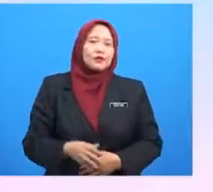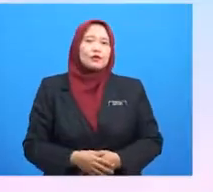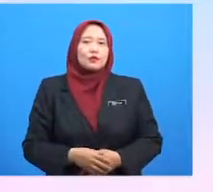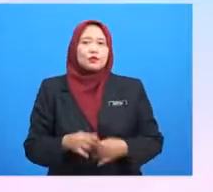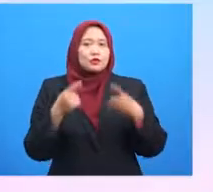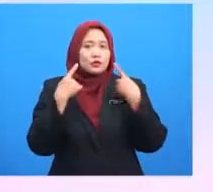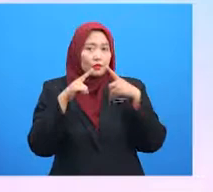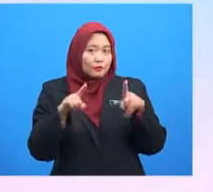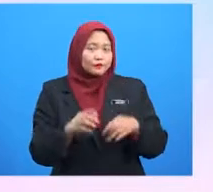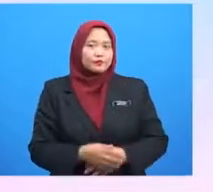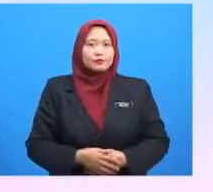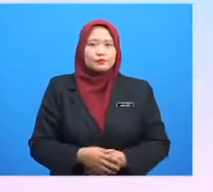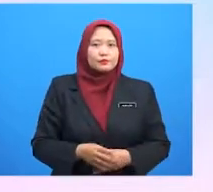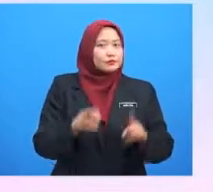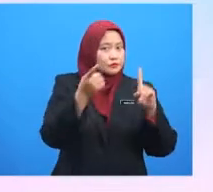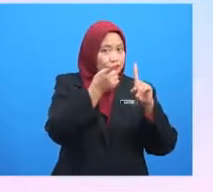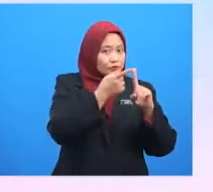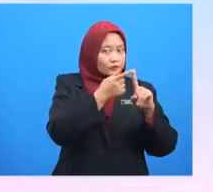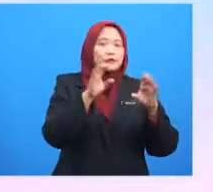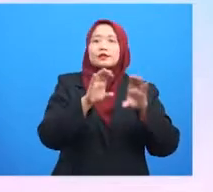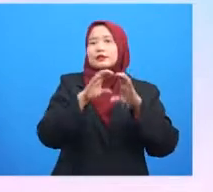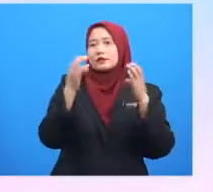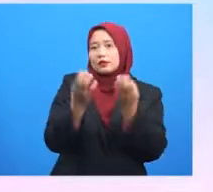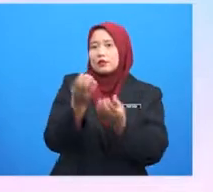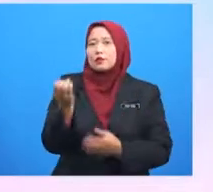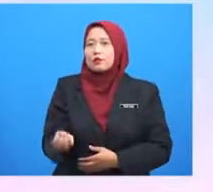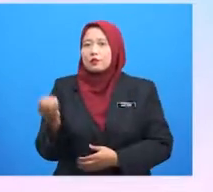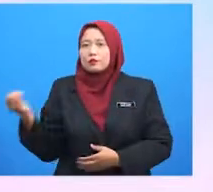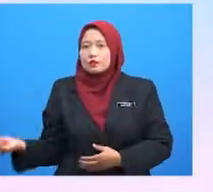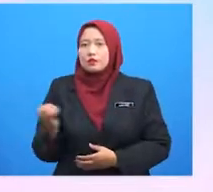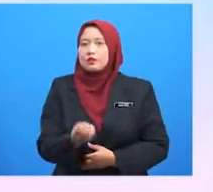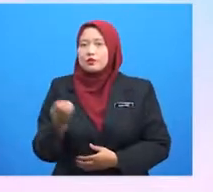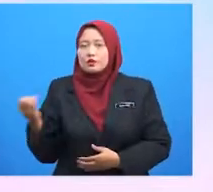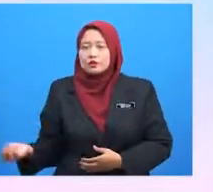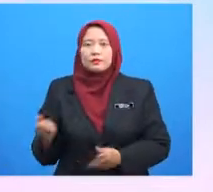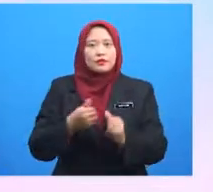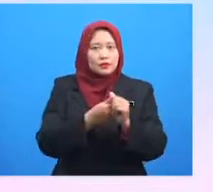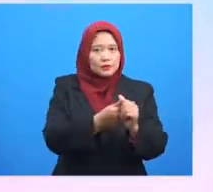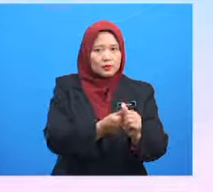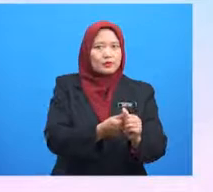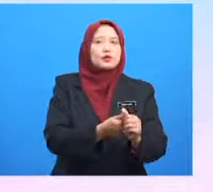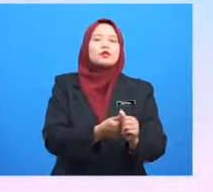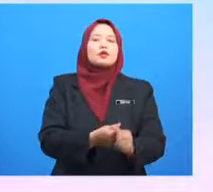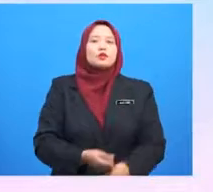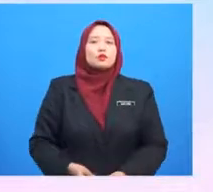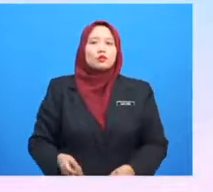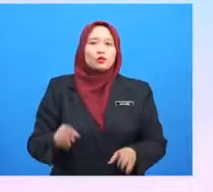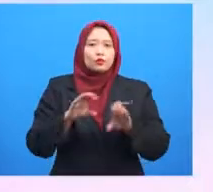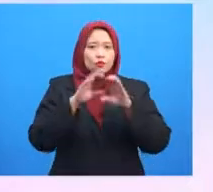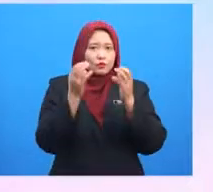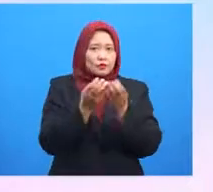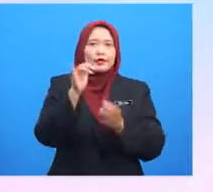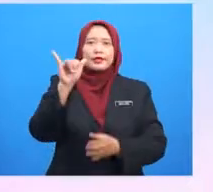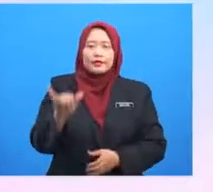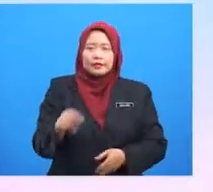pertama, cuba murid kelaskan objek-objek berikut mengikut kumpulan yang betul.